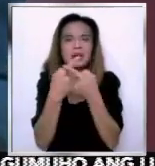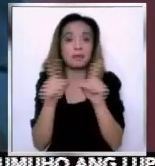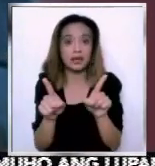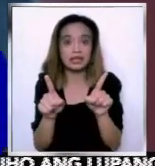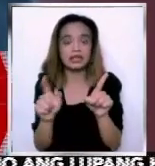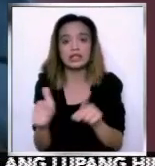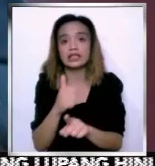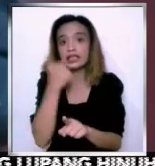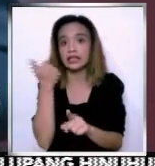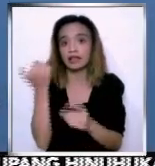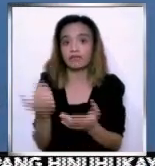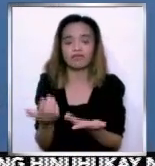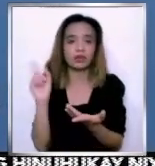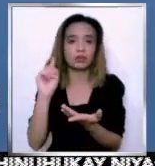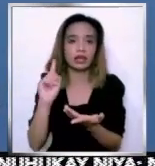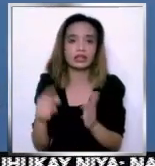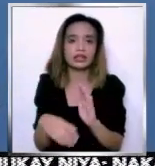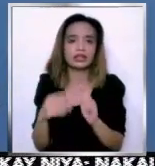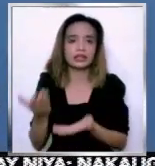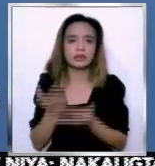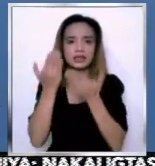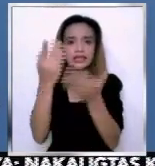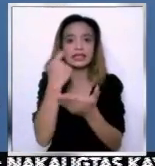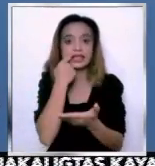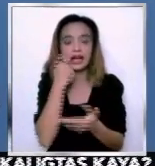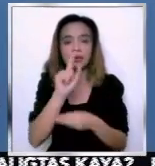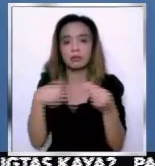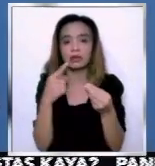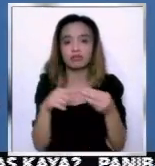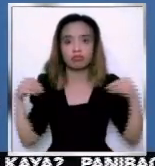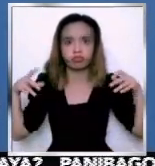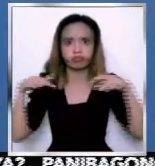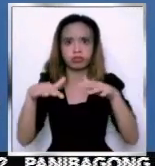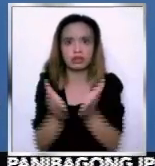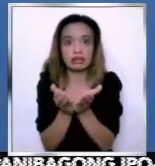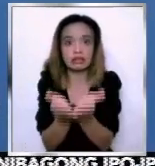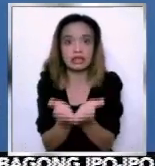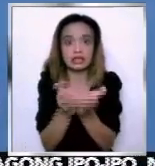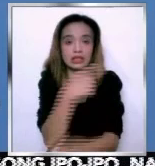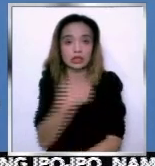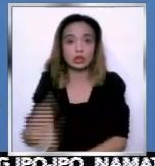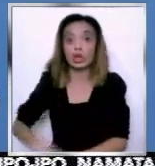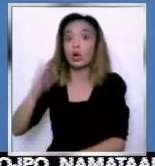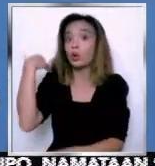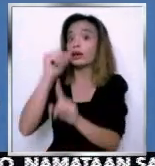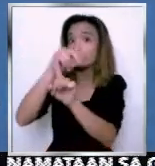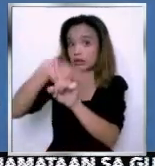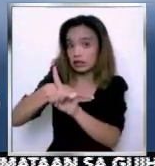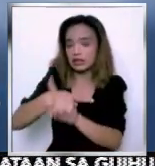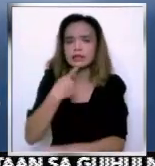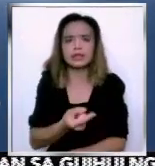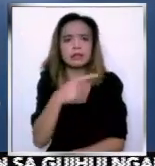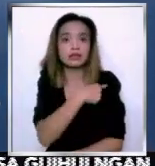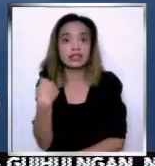protest ng Pilipinas kamakailan, kaugnay naman sa pagdagsa ng mga Chinese vessels sa Julian Felipe Reef noong Abril, iginiit ng Chinese